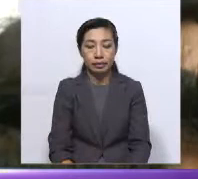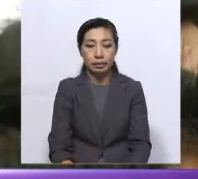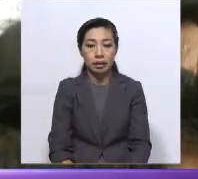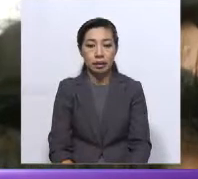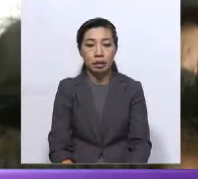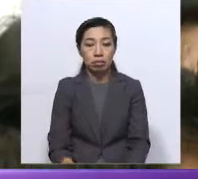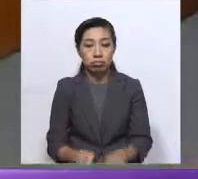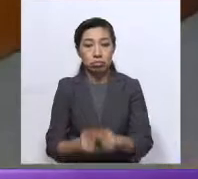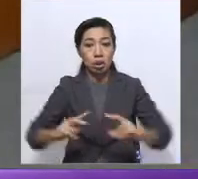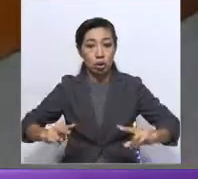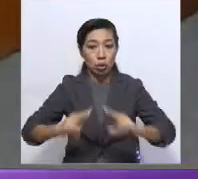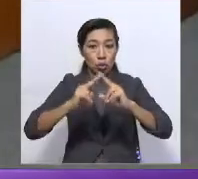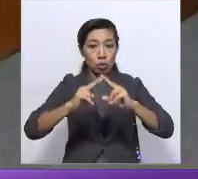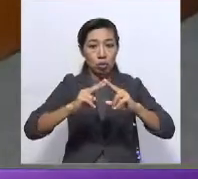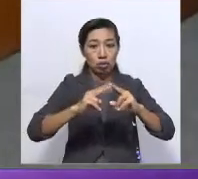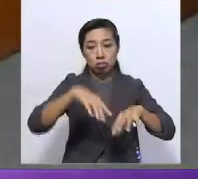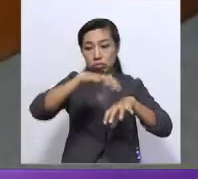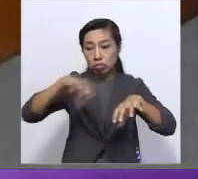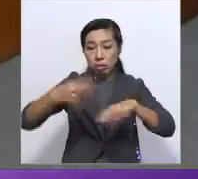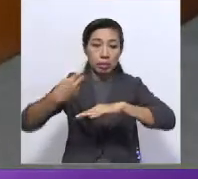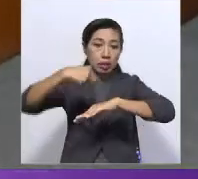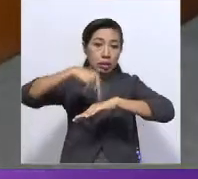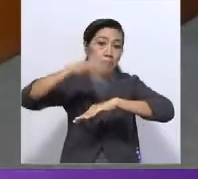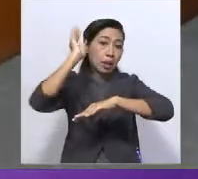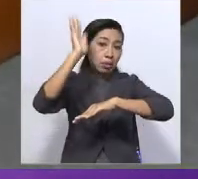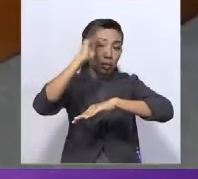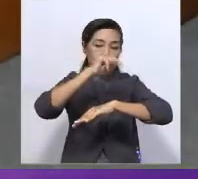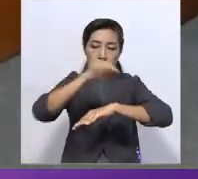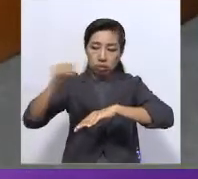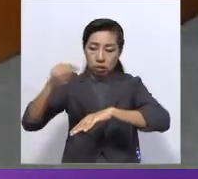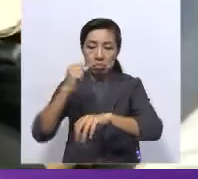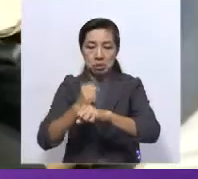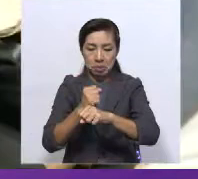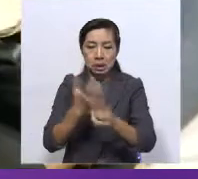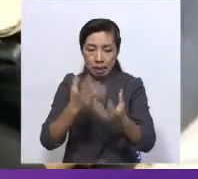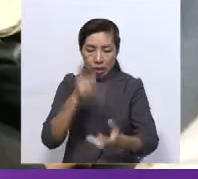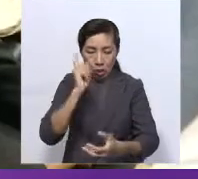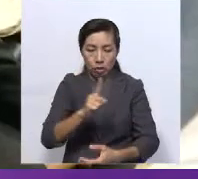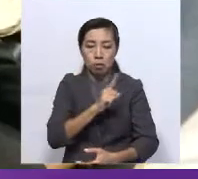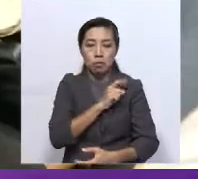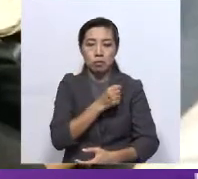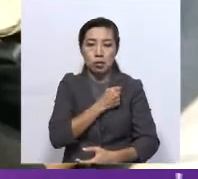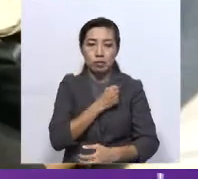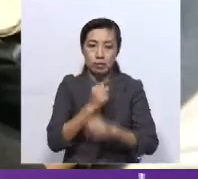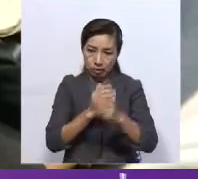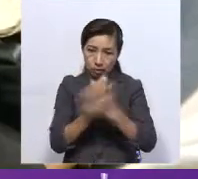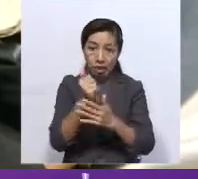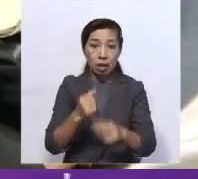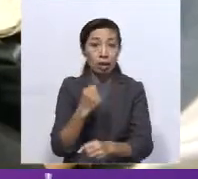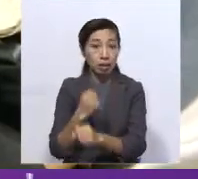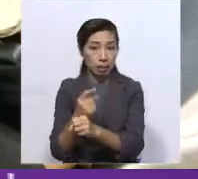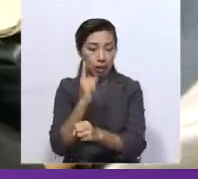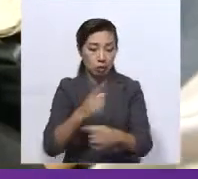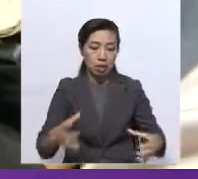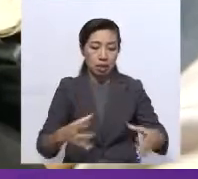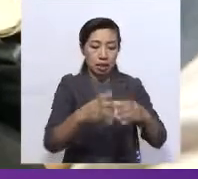น้าที่โฆษกกระทรวงถึงแม้ว่าจะเป็นหน้าที่ที่ต้องทำงานหนักก็ต้องฟันฝ่าไปให้ได้การทำงานต้องอาศัยทีมงานสนับสนุนเพ